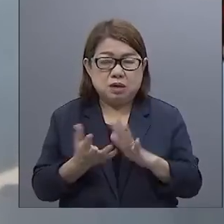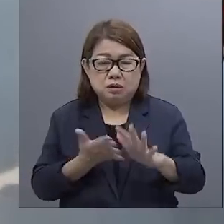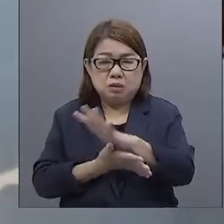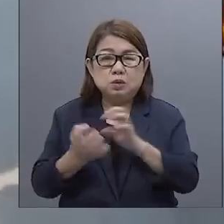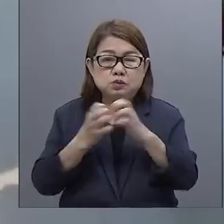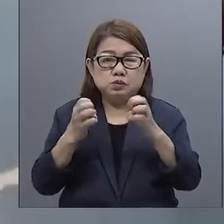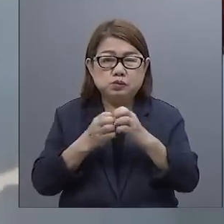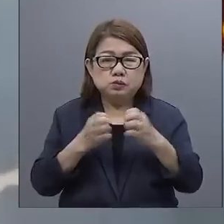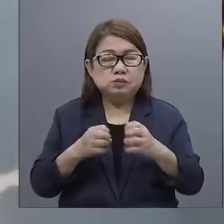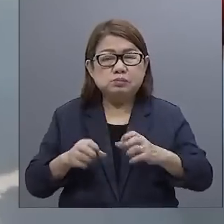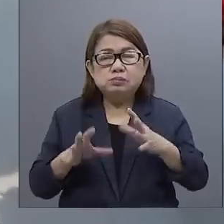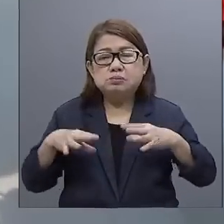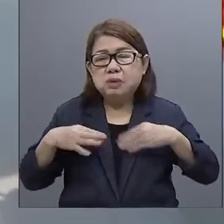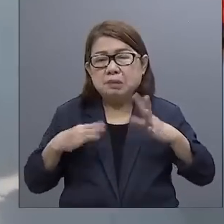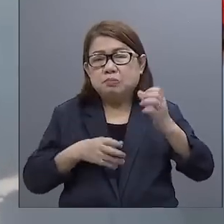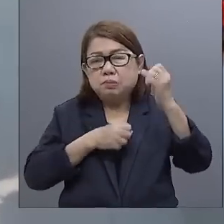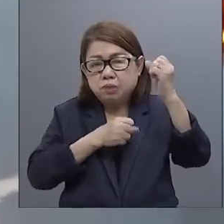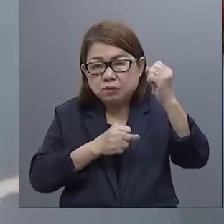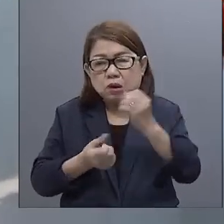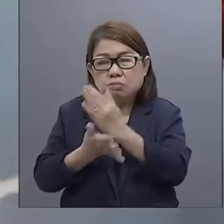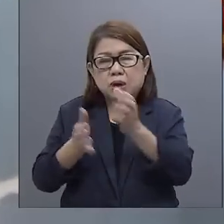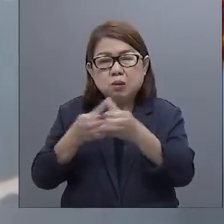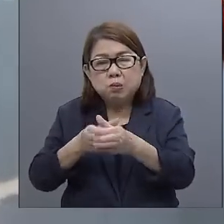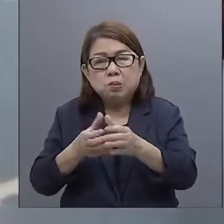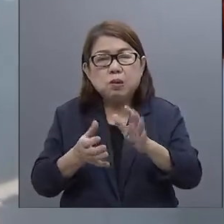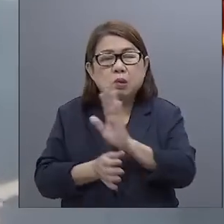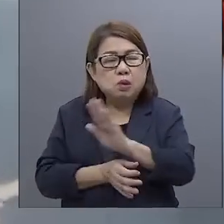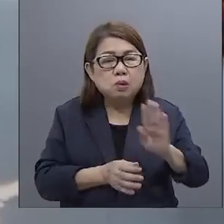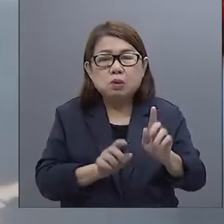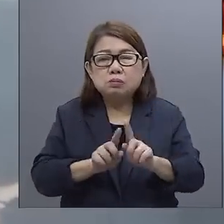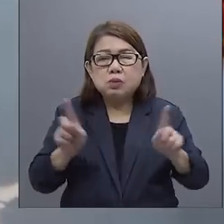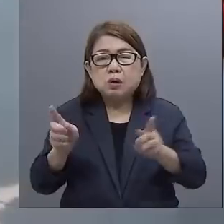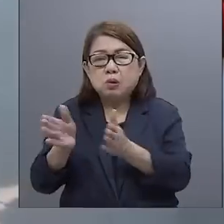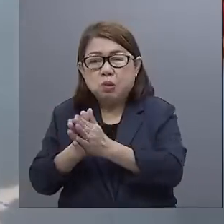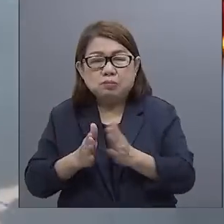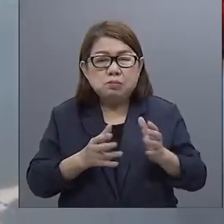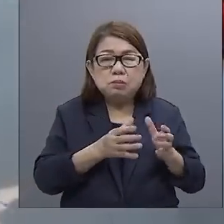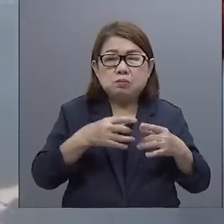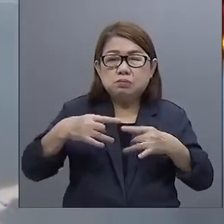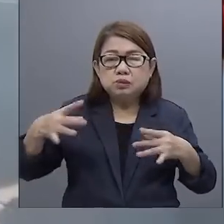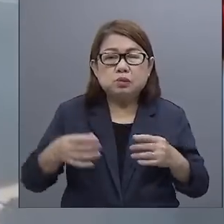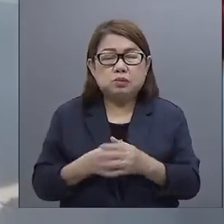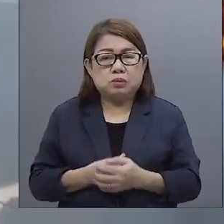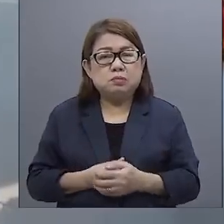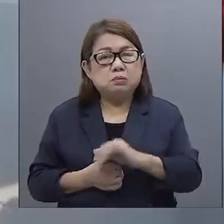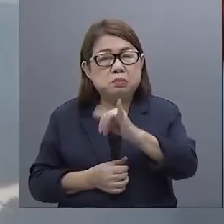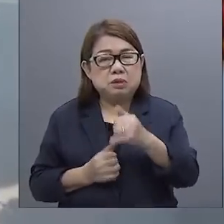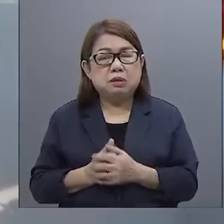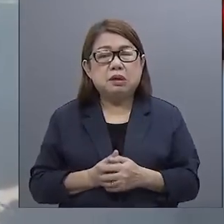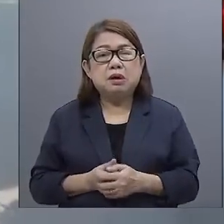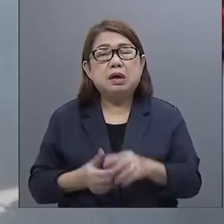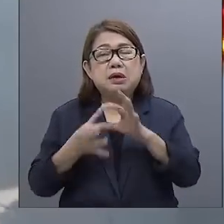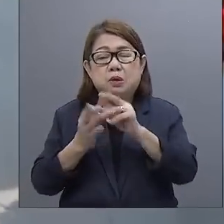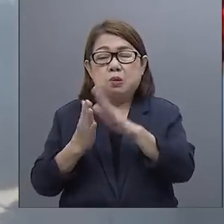อต้านทางมีการแบ่งกลุ่มแบ่งเผ่าถ้ามันยังอยู่เนี่ยมันก็จะฉุดนโยบาย